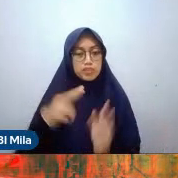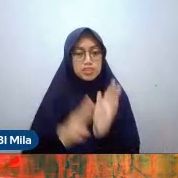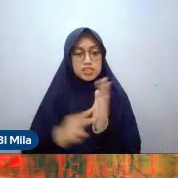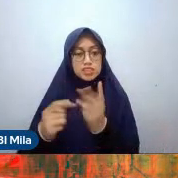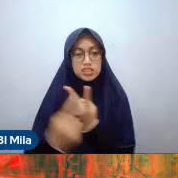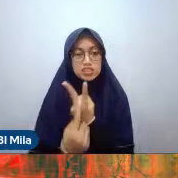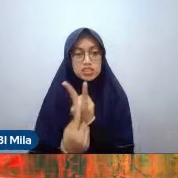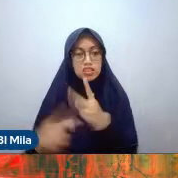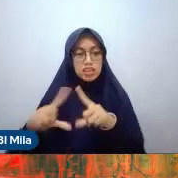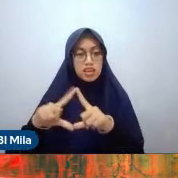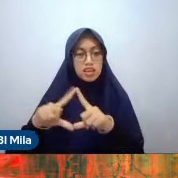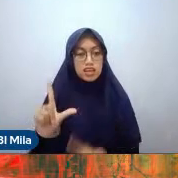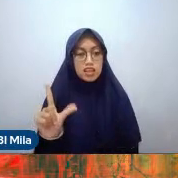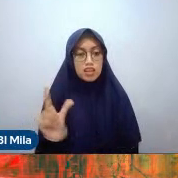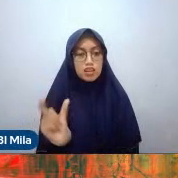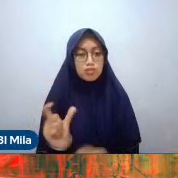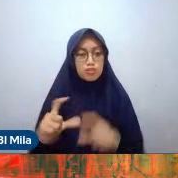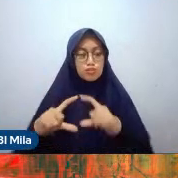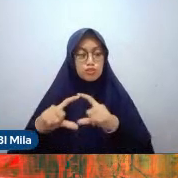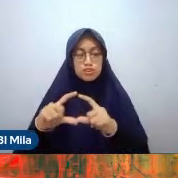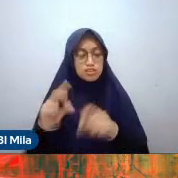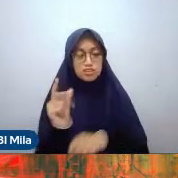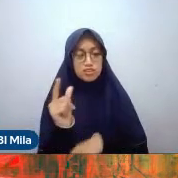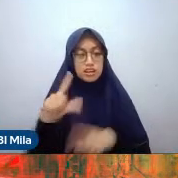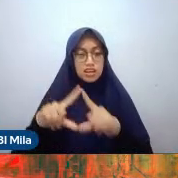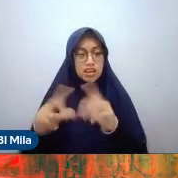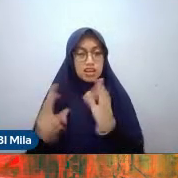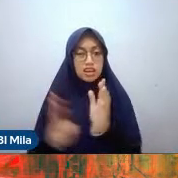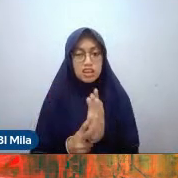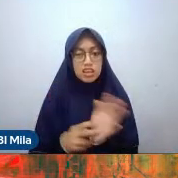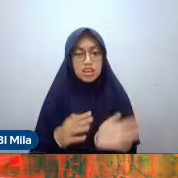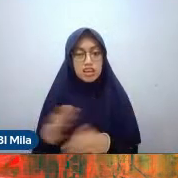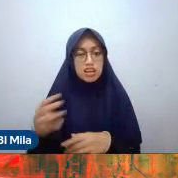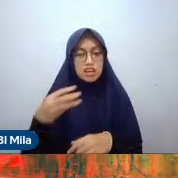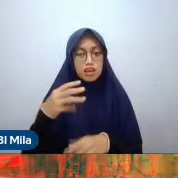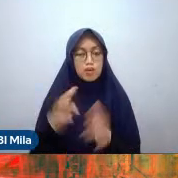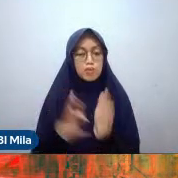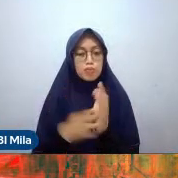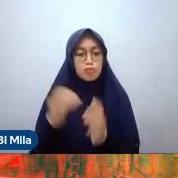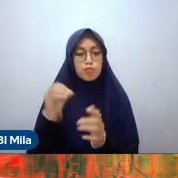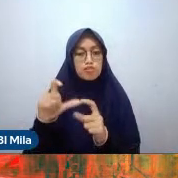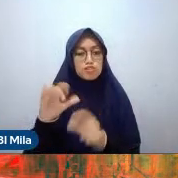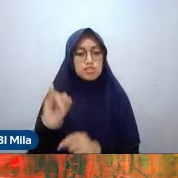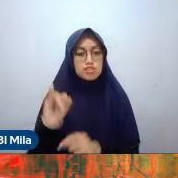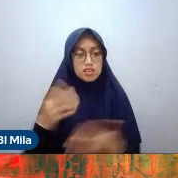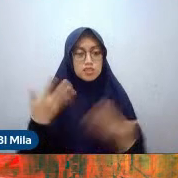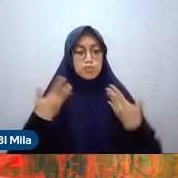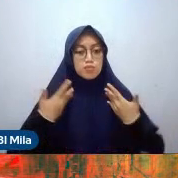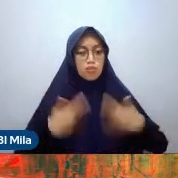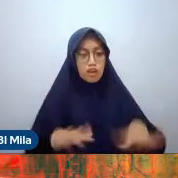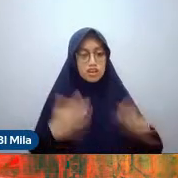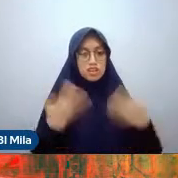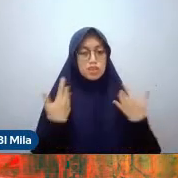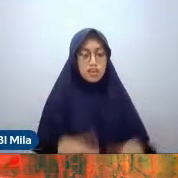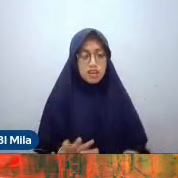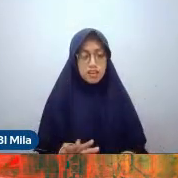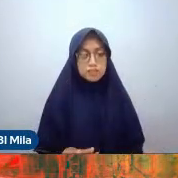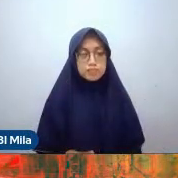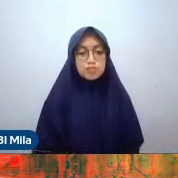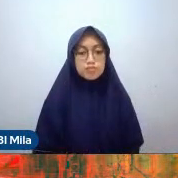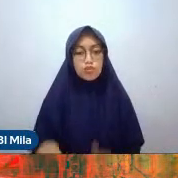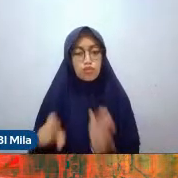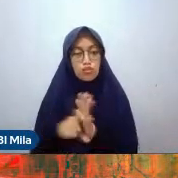harus memberi ruang kepada anak untuk mengekspresikan perasaannya itu sesuai dengan tahapan perkembangan. Jadi,